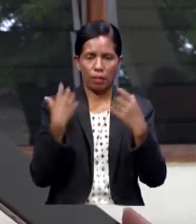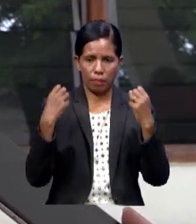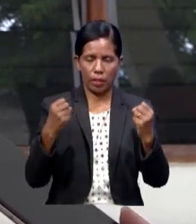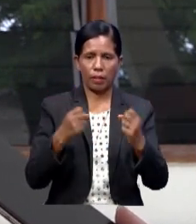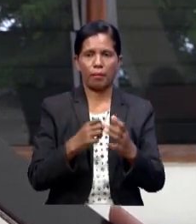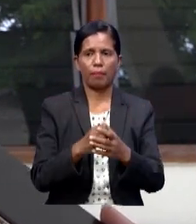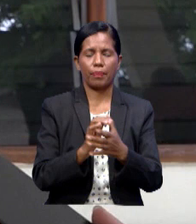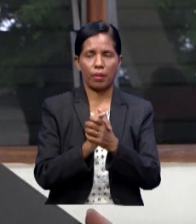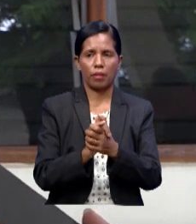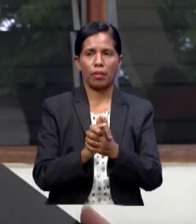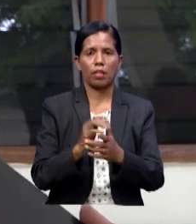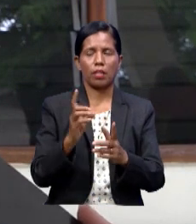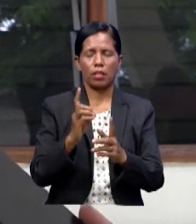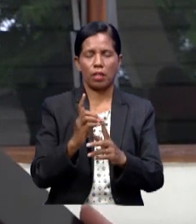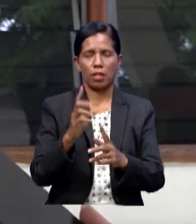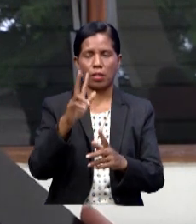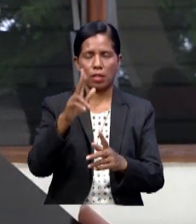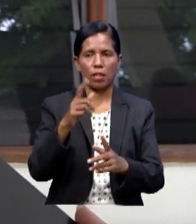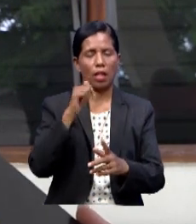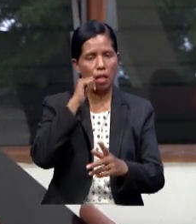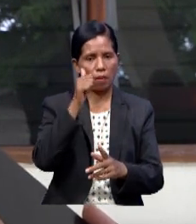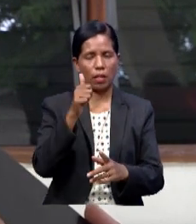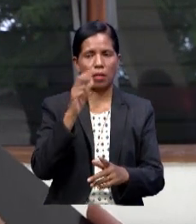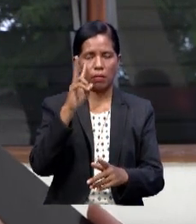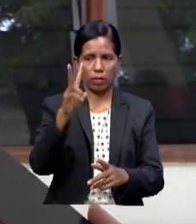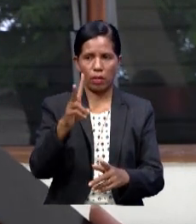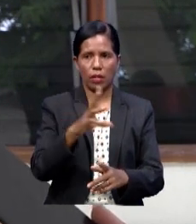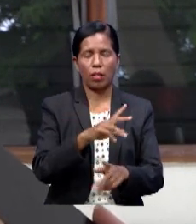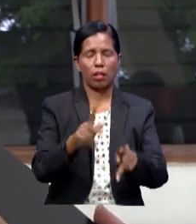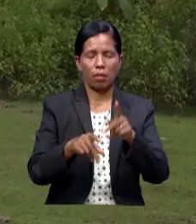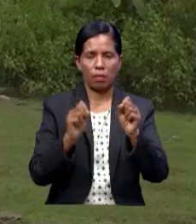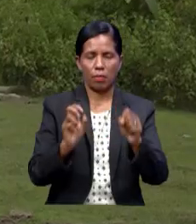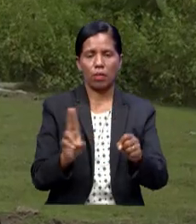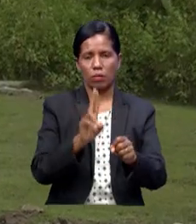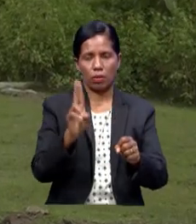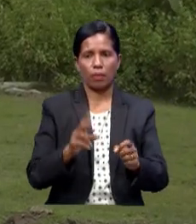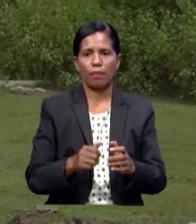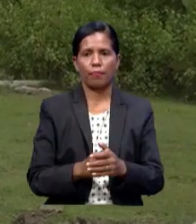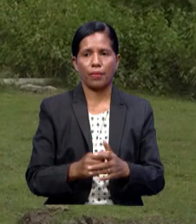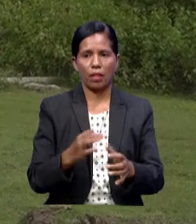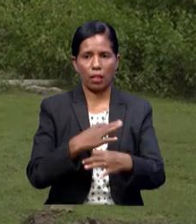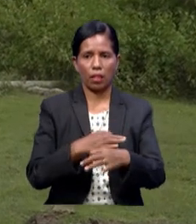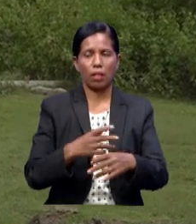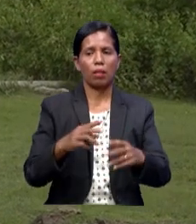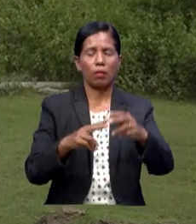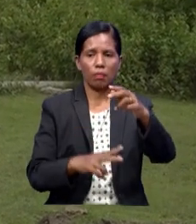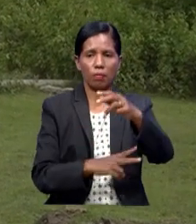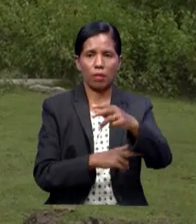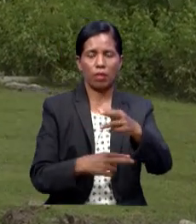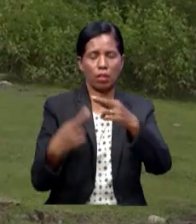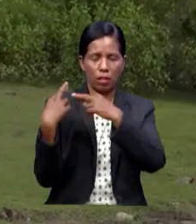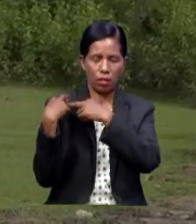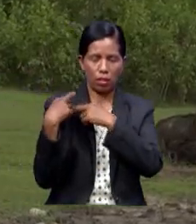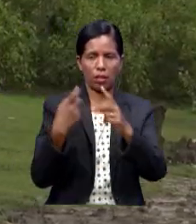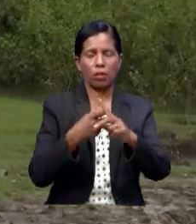I ohin dia tres zona aban ke bairua ne ne plasa bele uzana ponte ne. Rehabilitação Ponte Buanurak responsabiliza